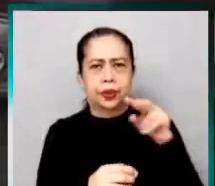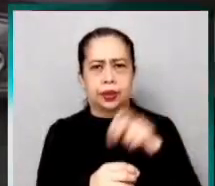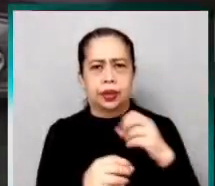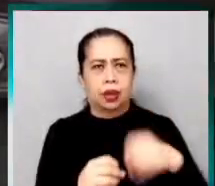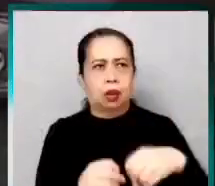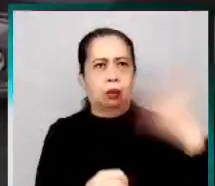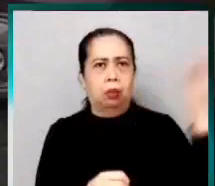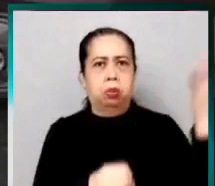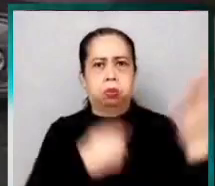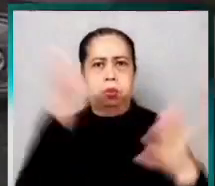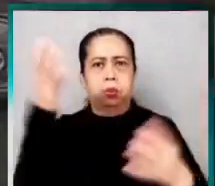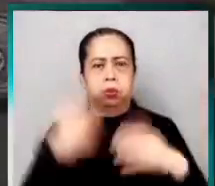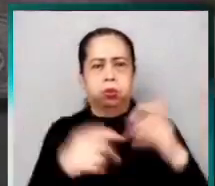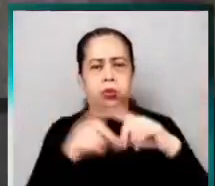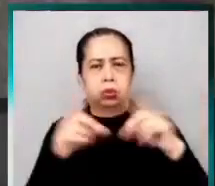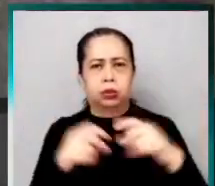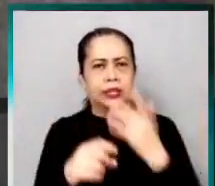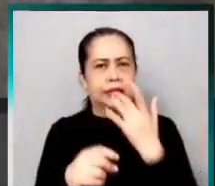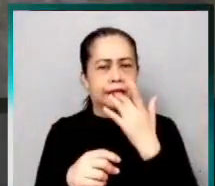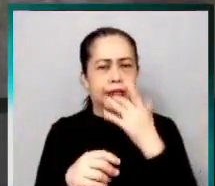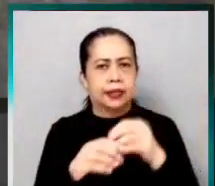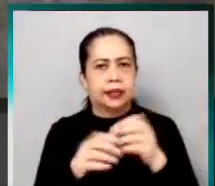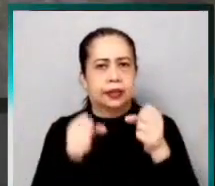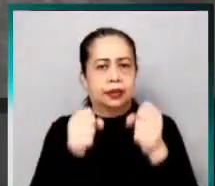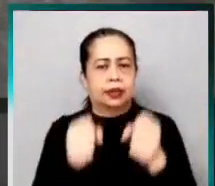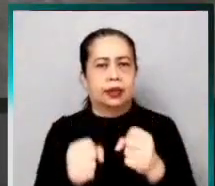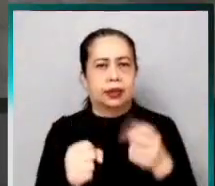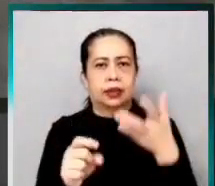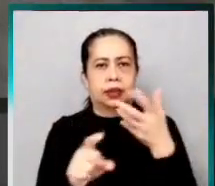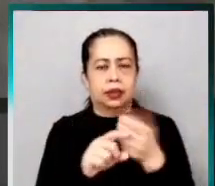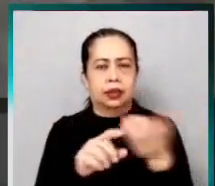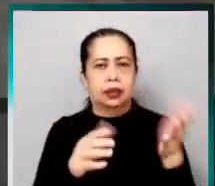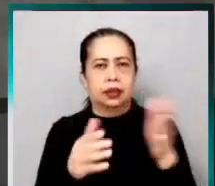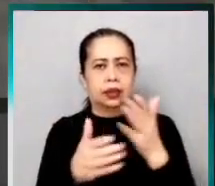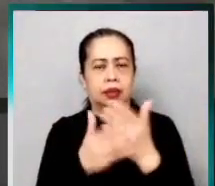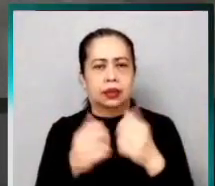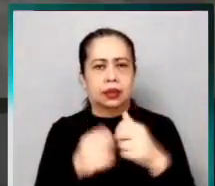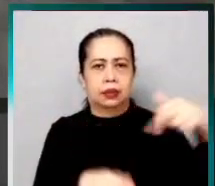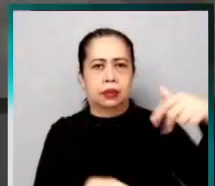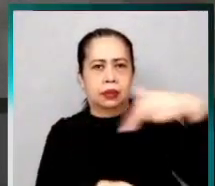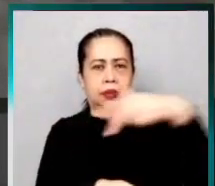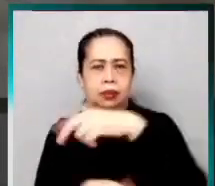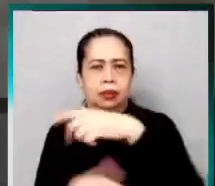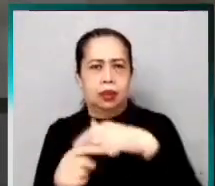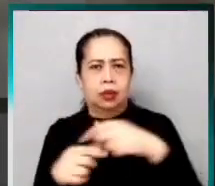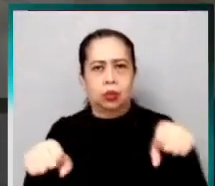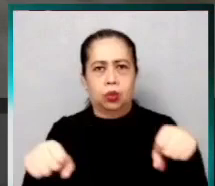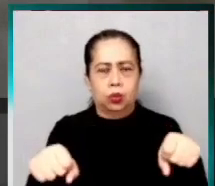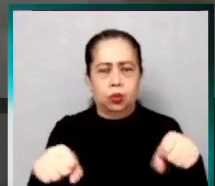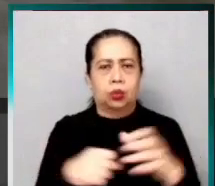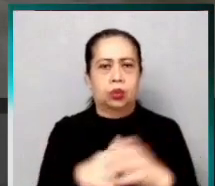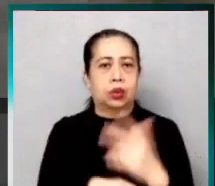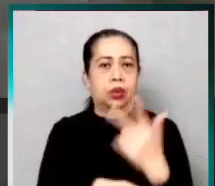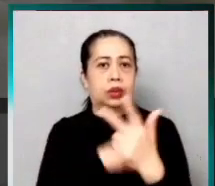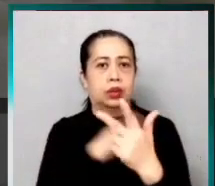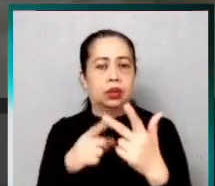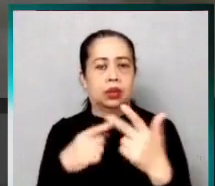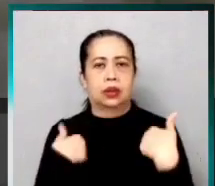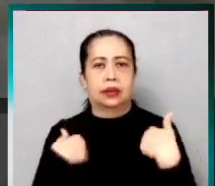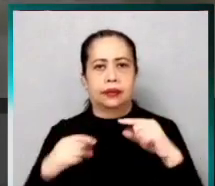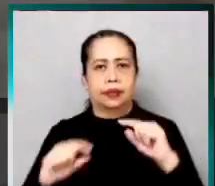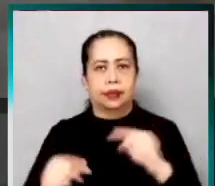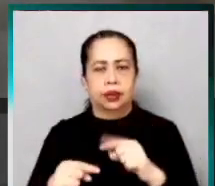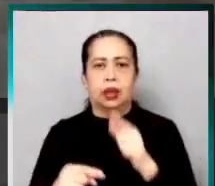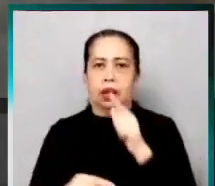basag na salamin sa kalsada. Tinamaan at natumba ang ilang pedestrian at nakamotor. Tatlo ang sugatan. Buti na lamang